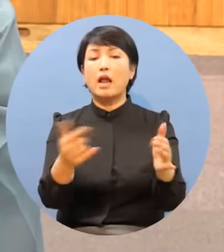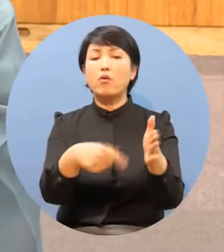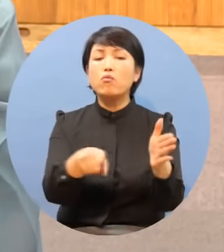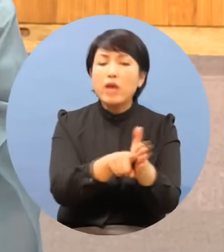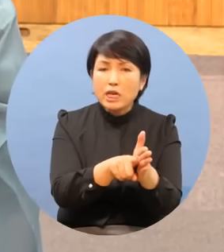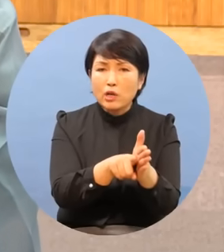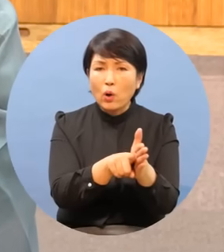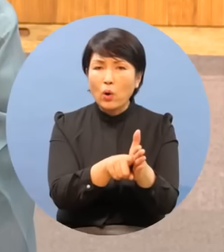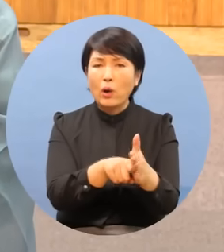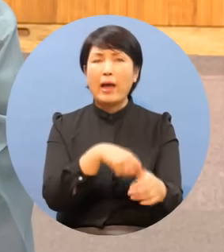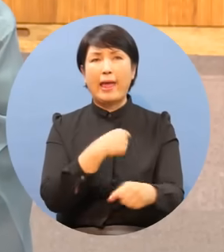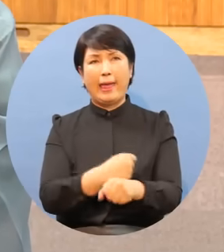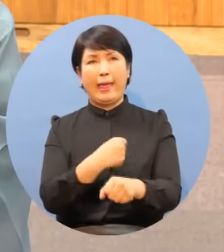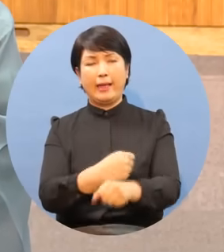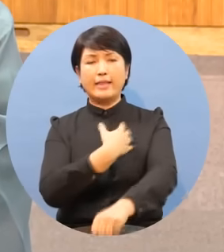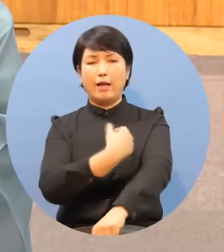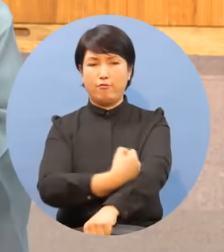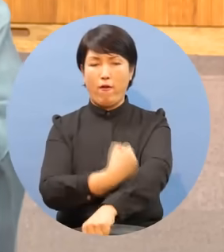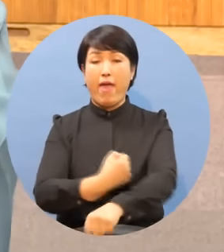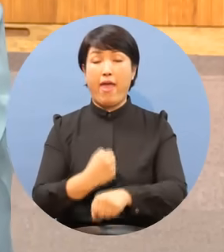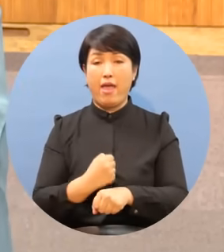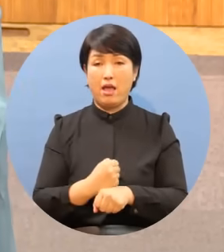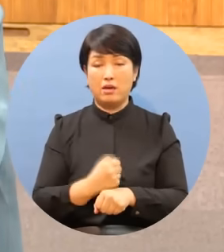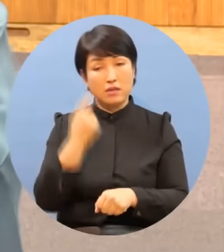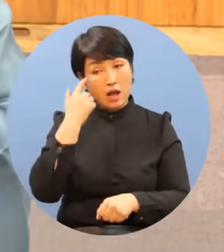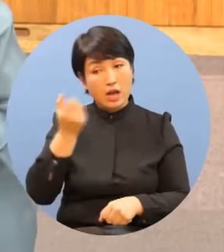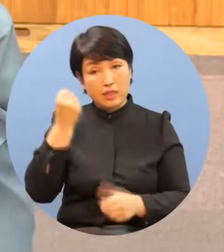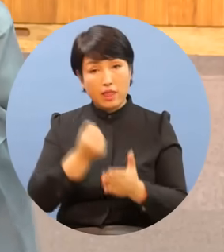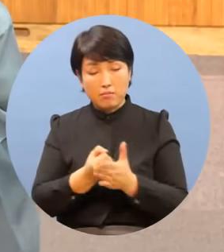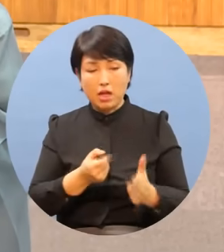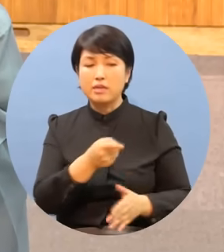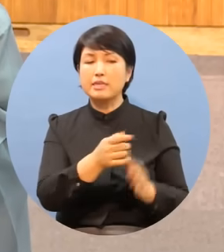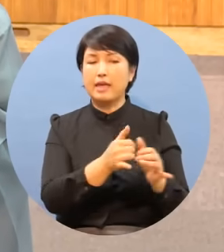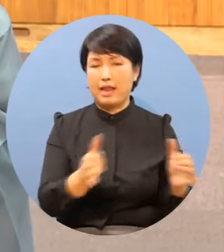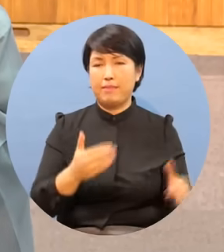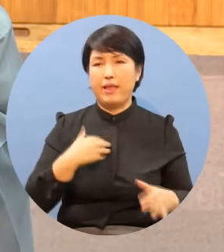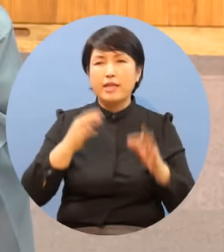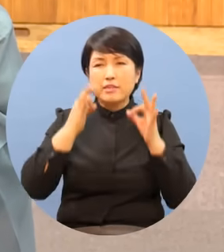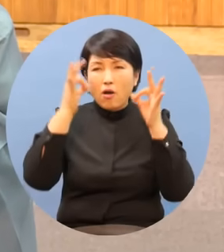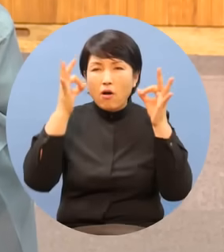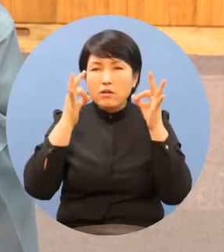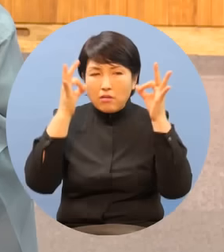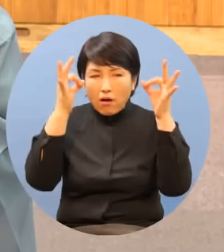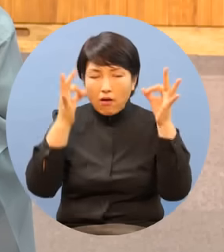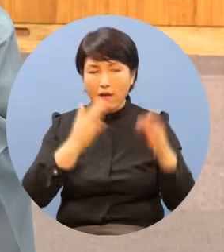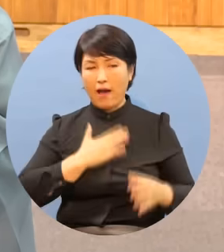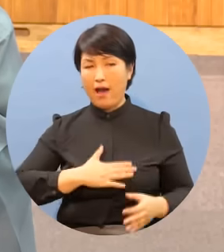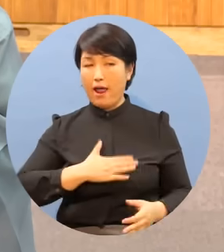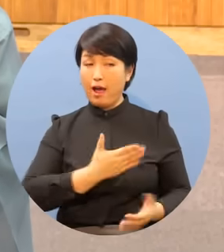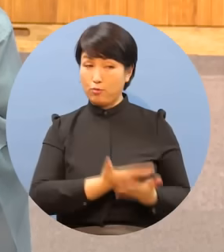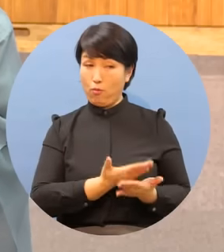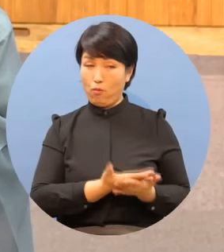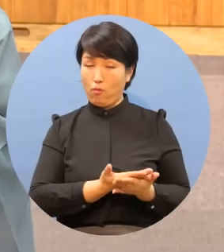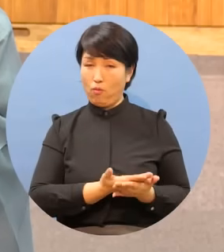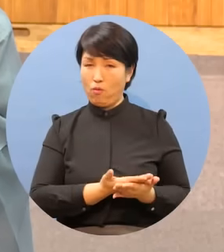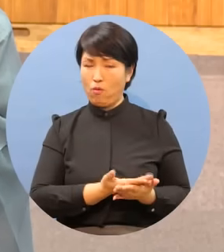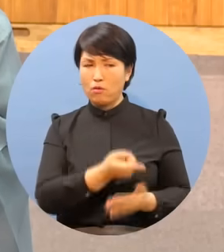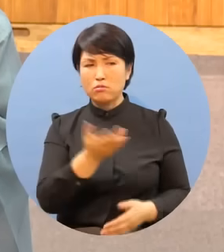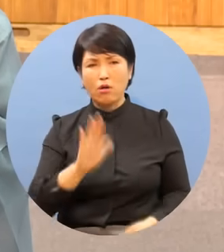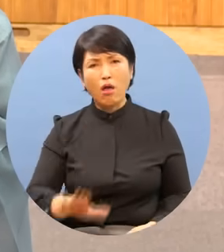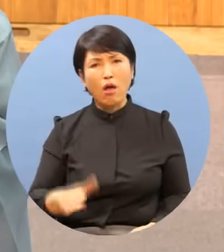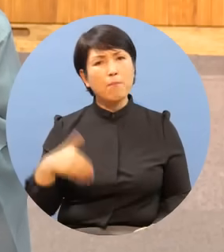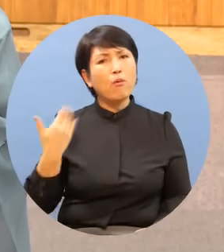한다 이렇게 생각하니까 상대가 내 이 정성을 알아줬으면 하는데 그걸 못 알아주니까 이제